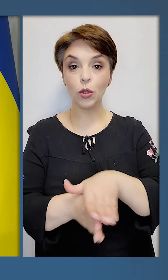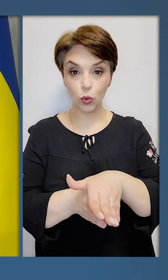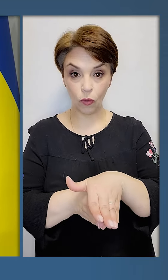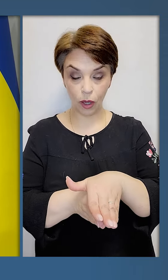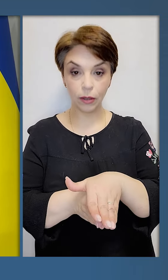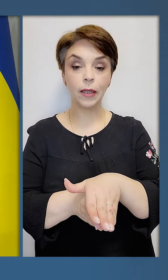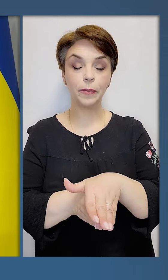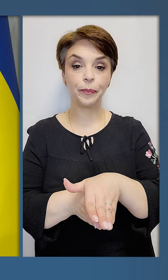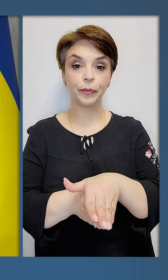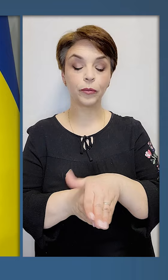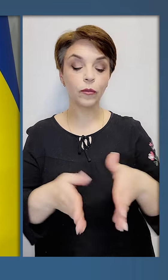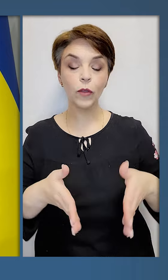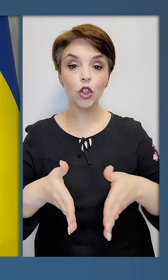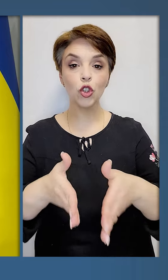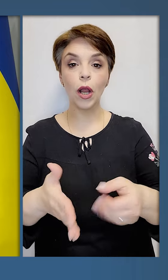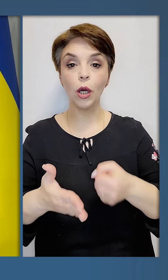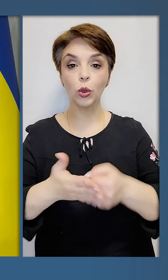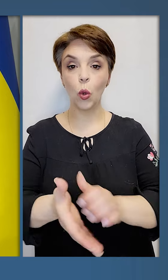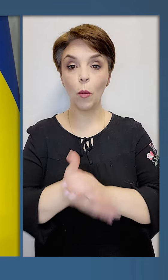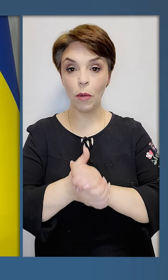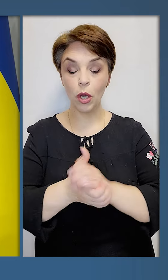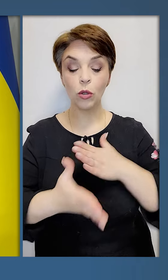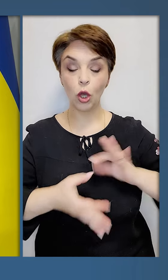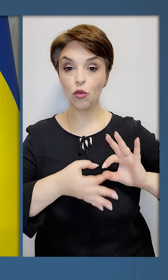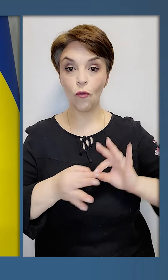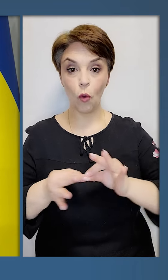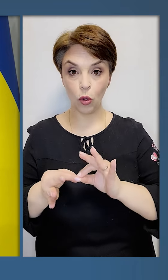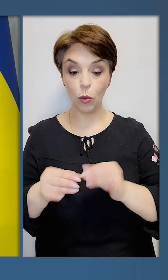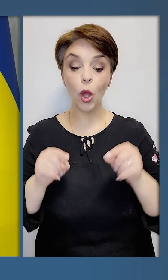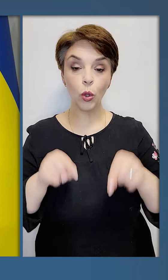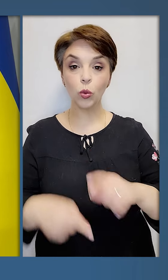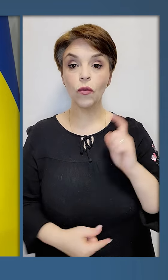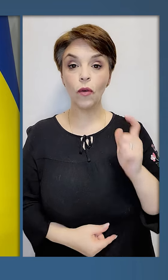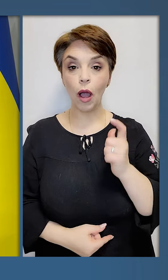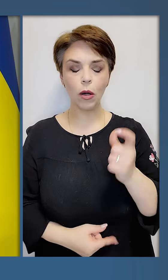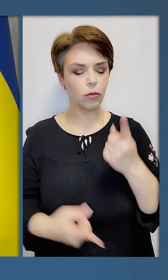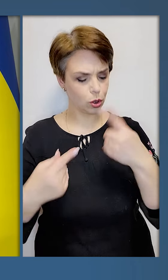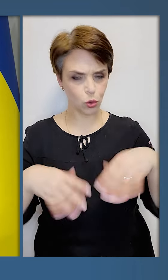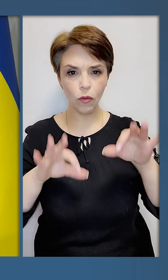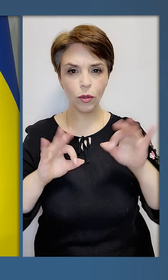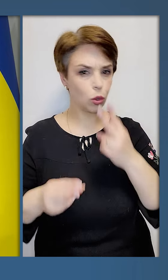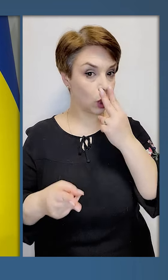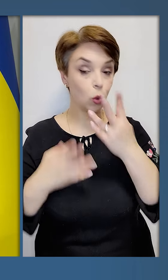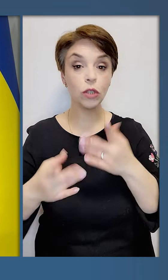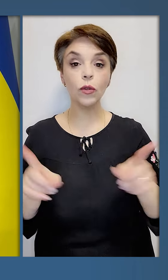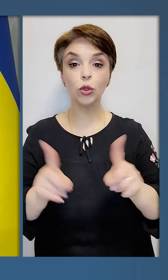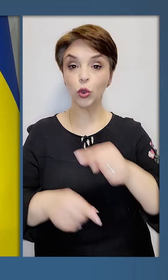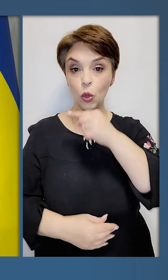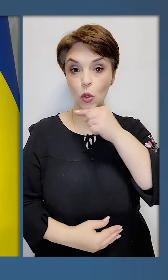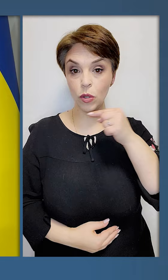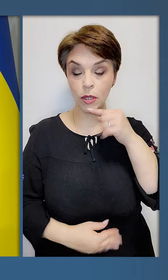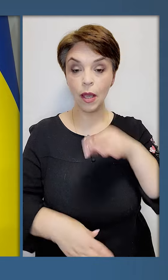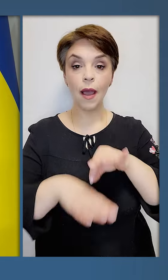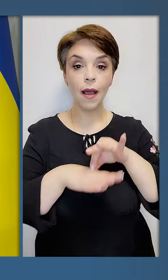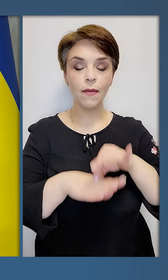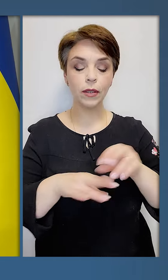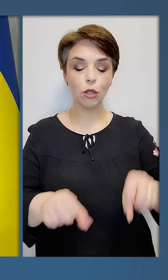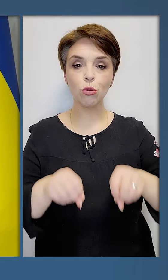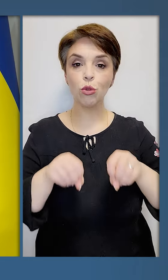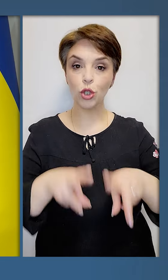реалізувати шлях до миру, нашу формулу. І тут у Харкові на 100% очевидно, що Росія